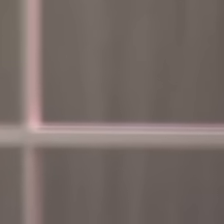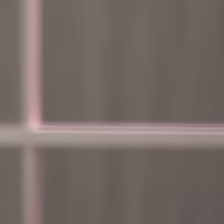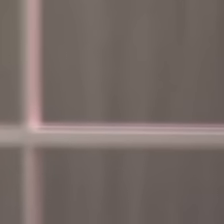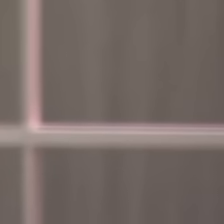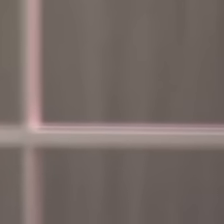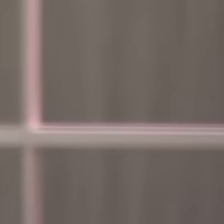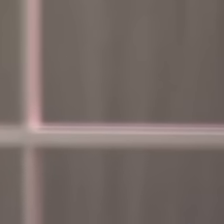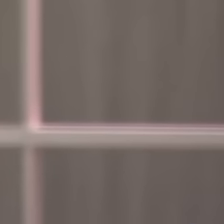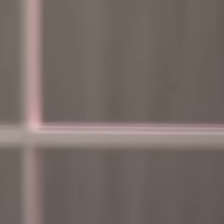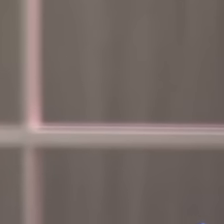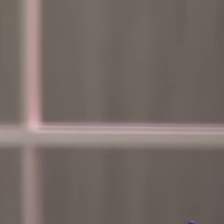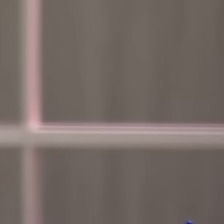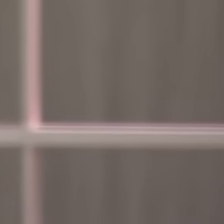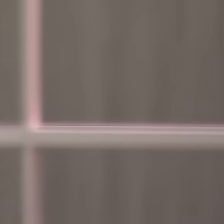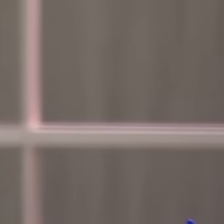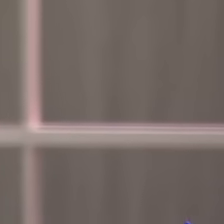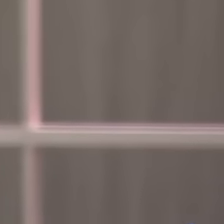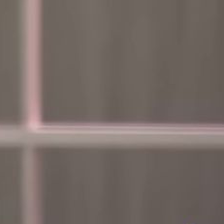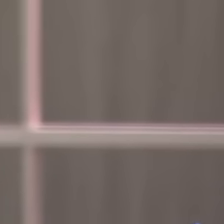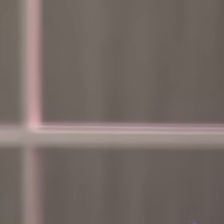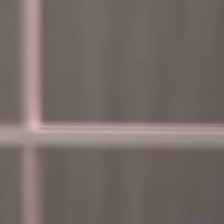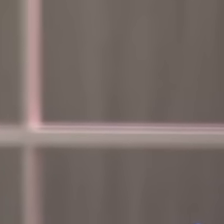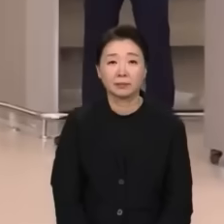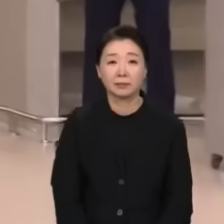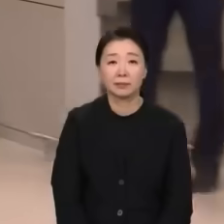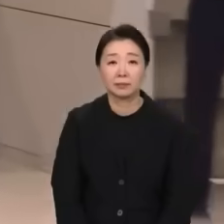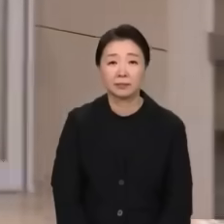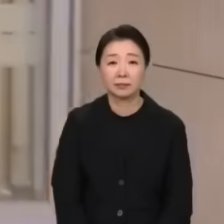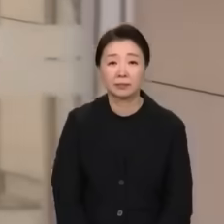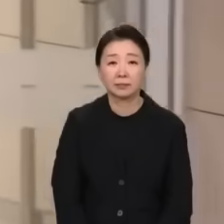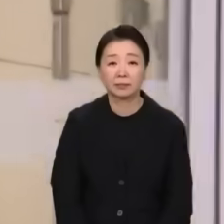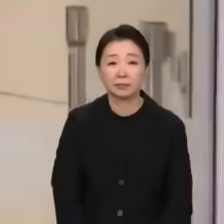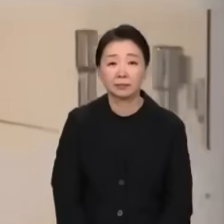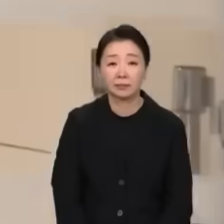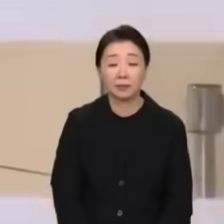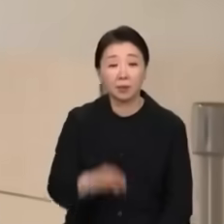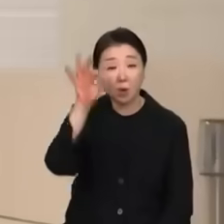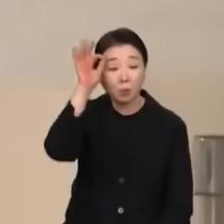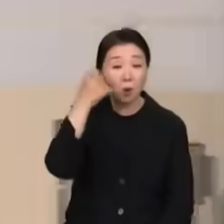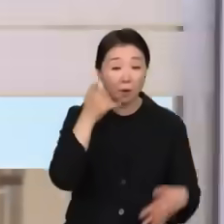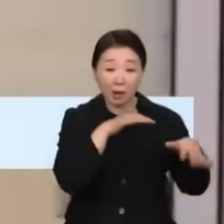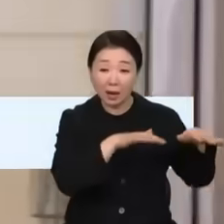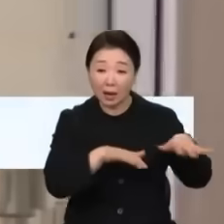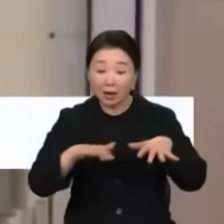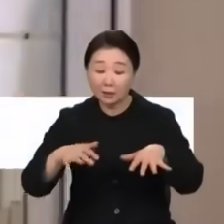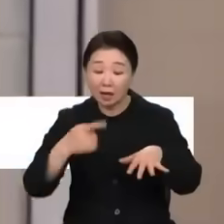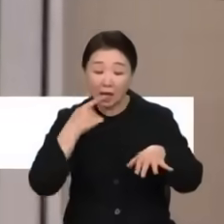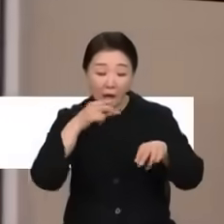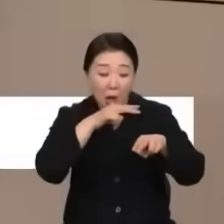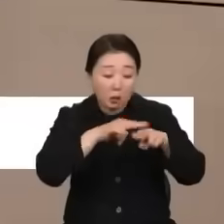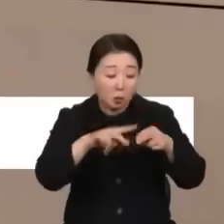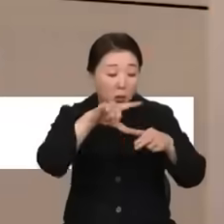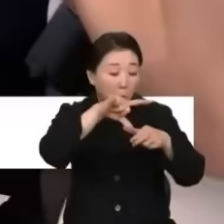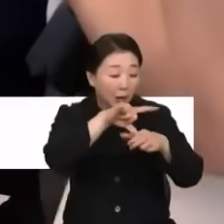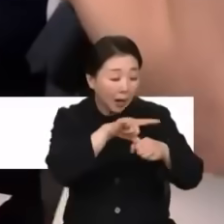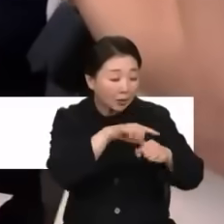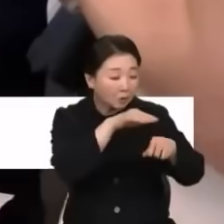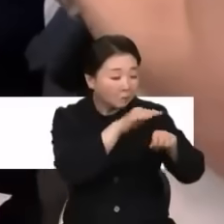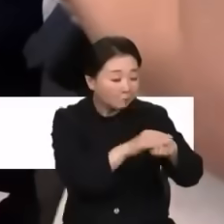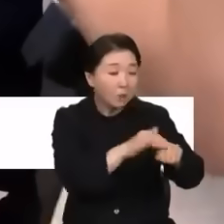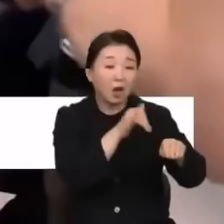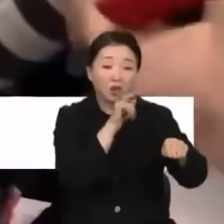4월 전에 했으면 어땠을까 예라는 할 그렇군요 포항 앞바다에 석유와 가스 매장 가능성이 크다고